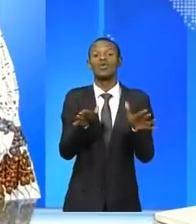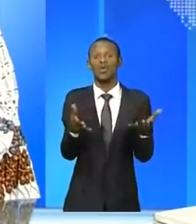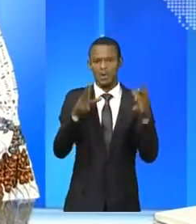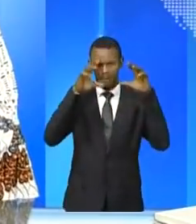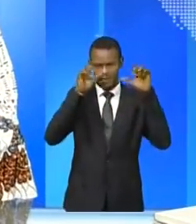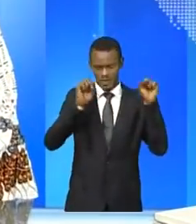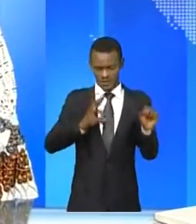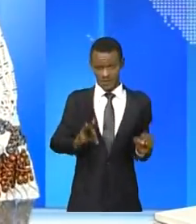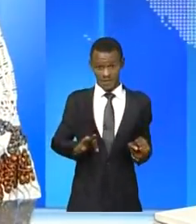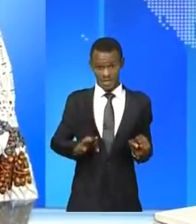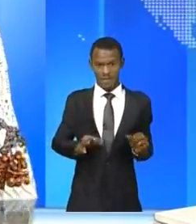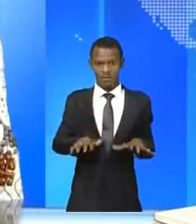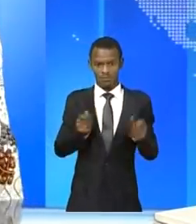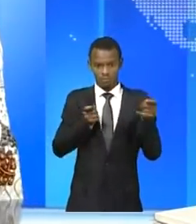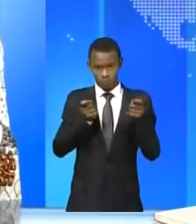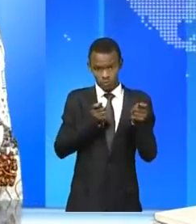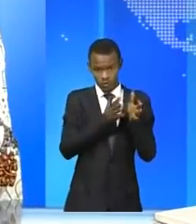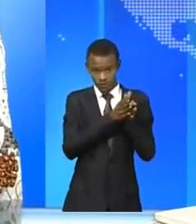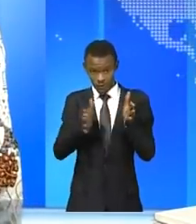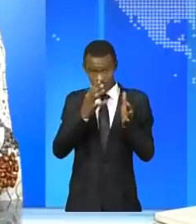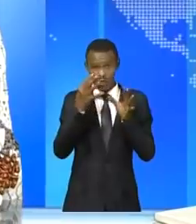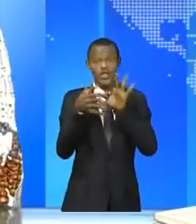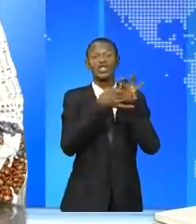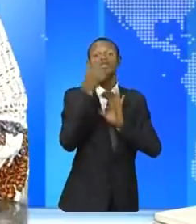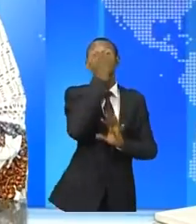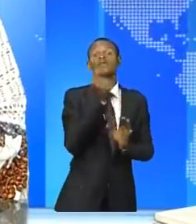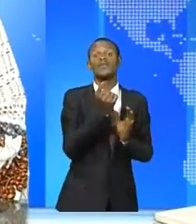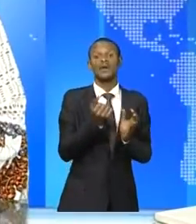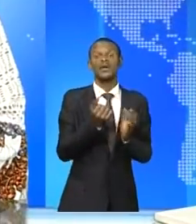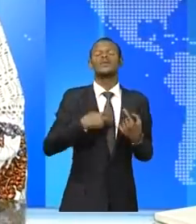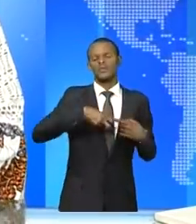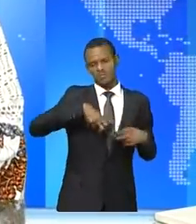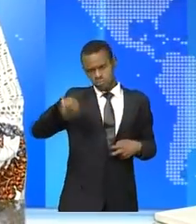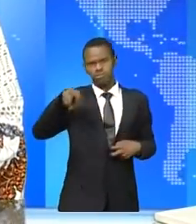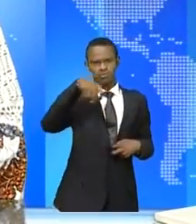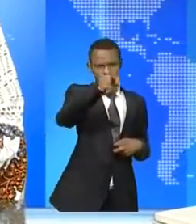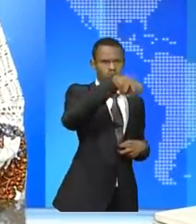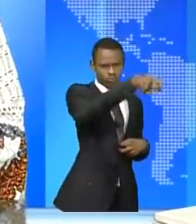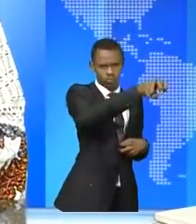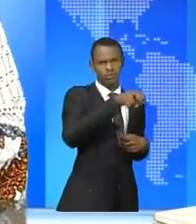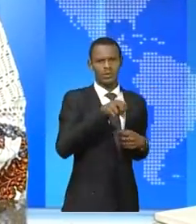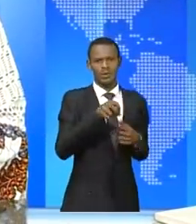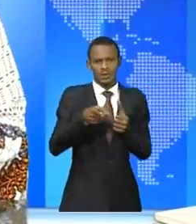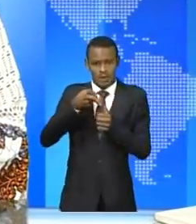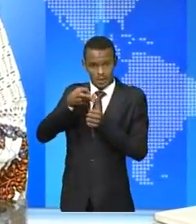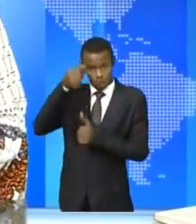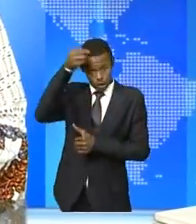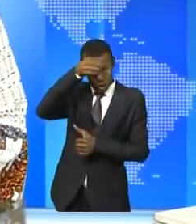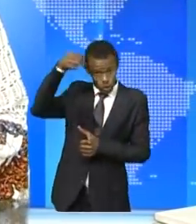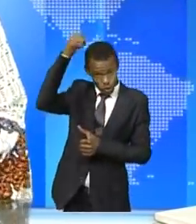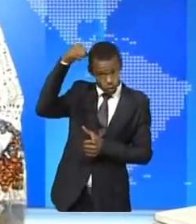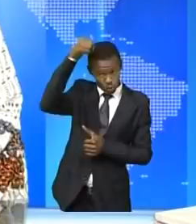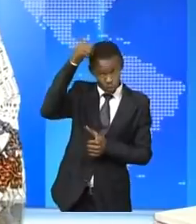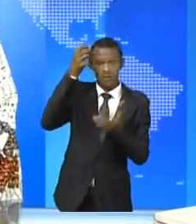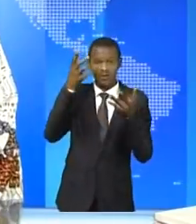en exercice de l'Union africaine, a entamé ce samedi une tournée africaine auprès de ses homologues du Soudan, d'Égypte et d'Éthiopie concernés par